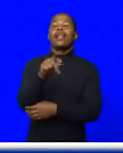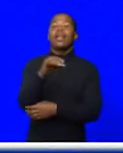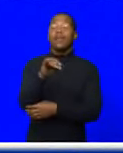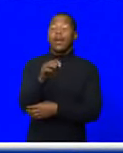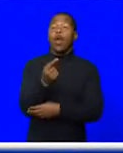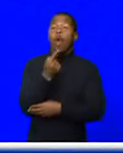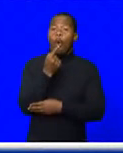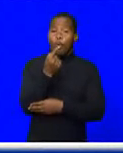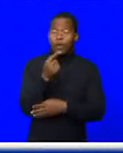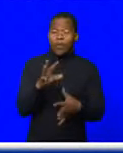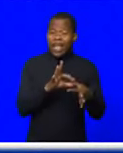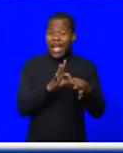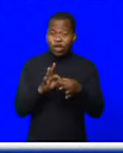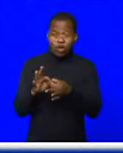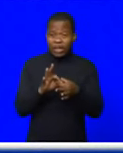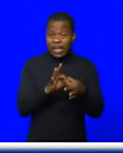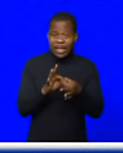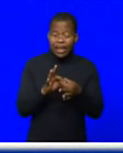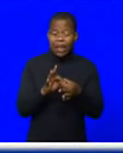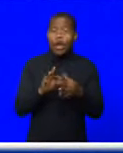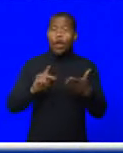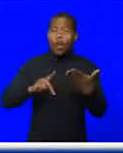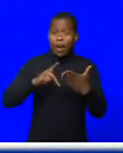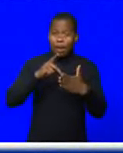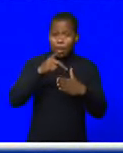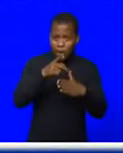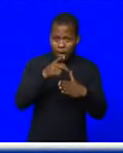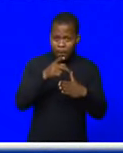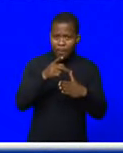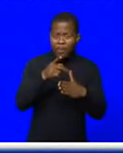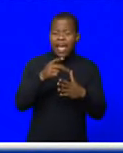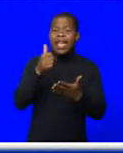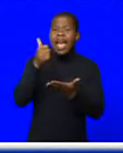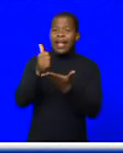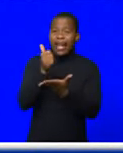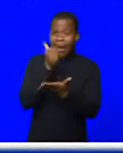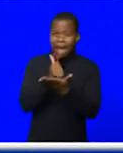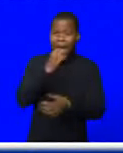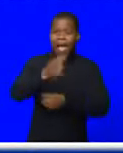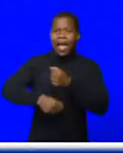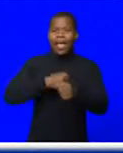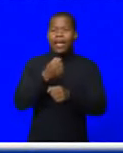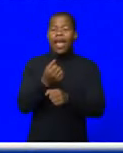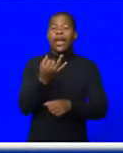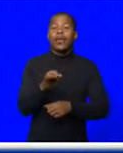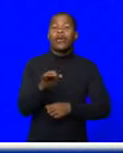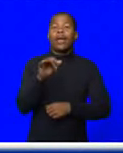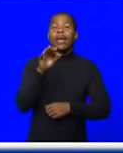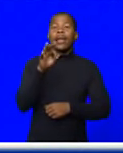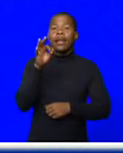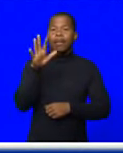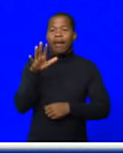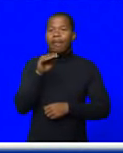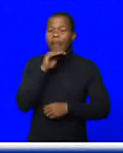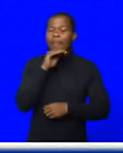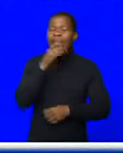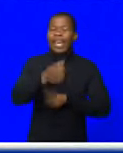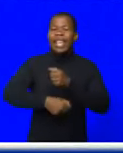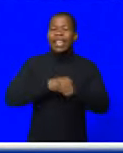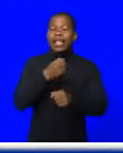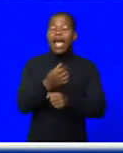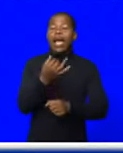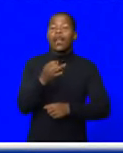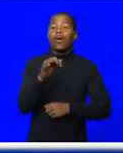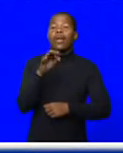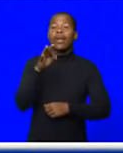lenhlangano nelihlelo latiwa ngokuthi iAgenda 2035 lapho khona babuke ukuthi nakufika umnyaka wa 2035 umdlalo wemphebedo